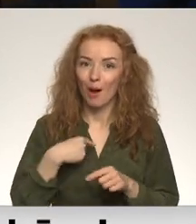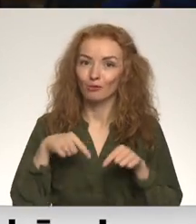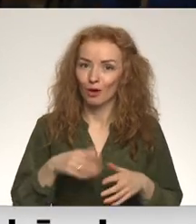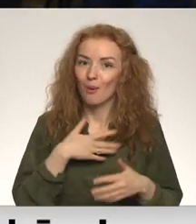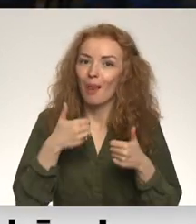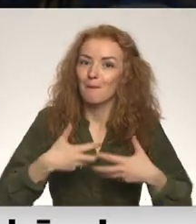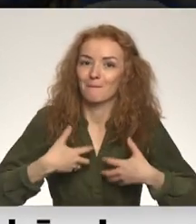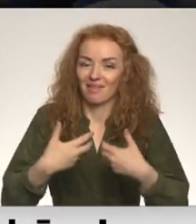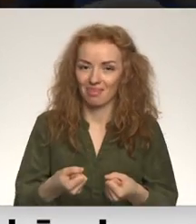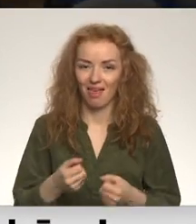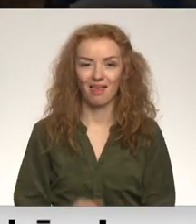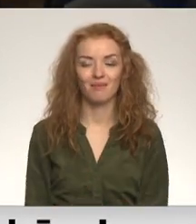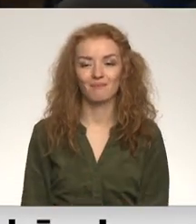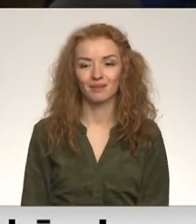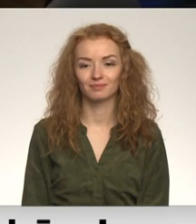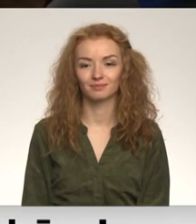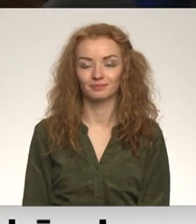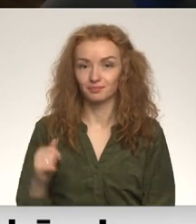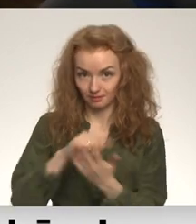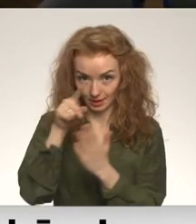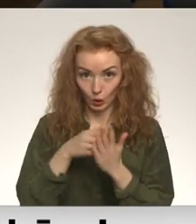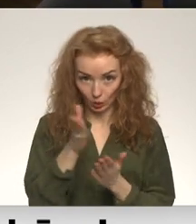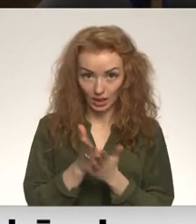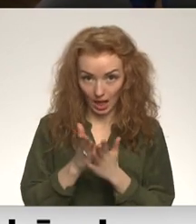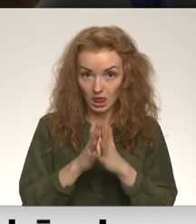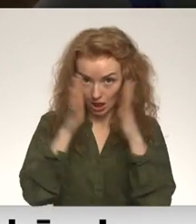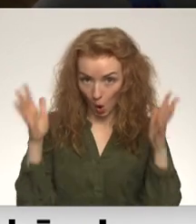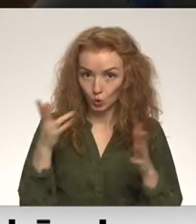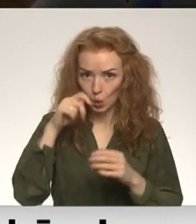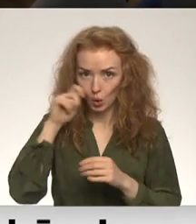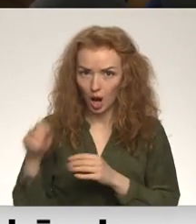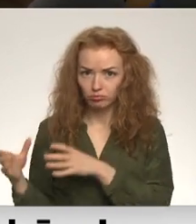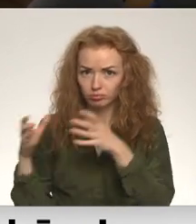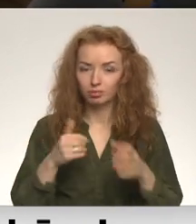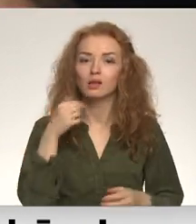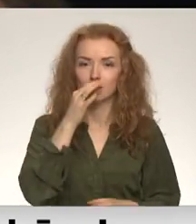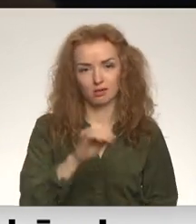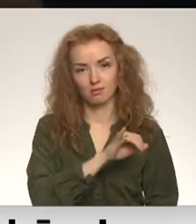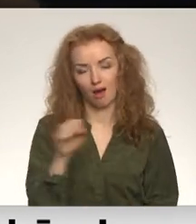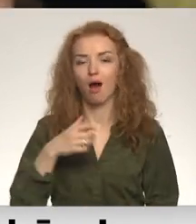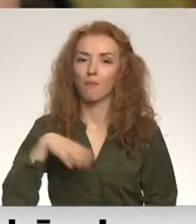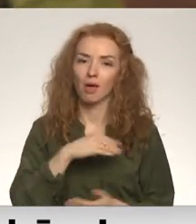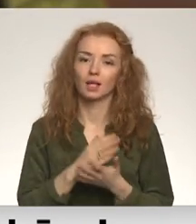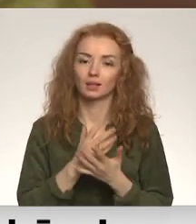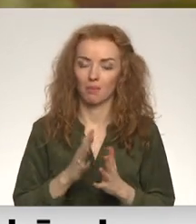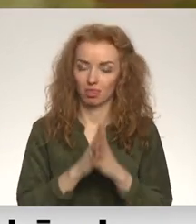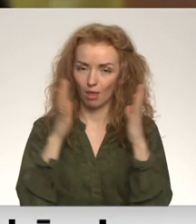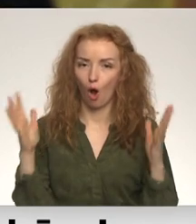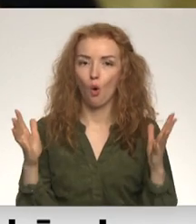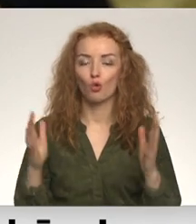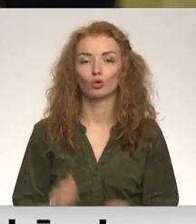labi uzņēma. Klasē esat daudz no Ukrainas? Tā. Jā, mēs esam daudz.